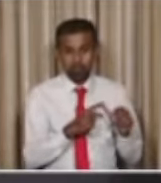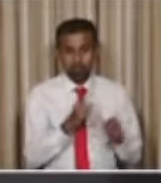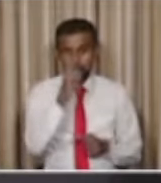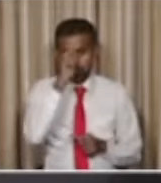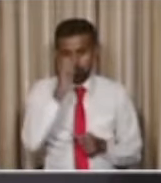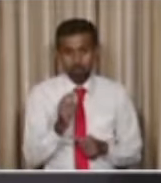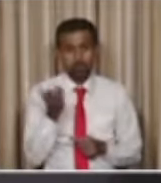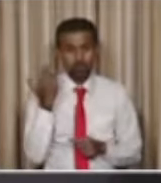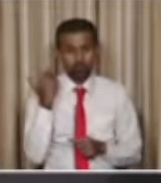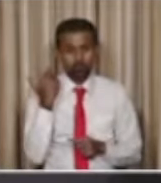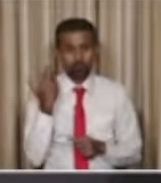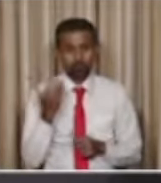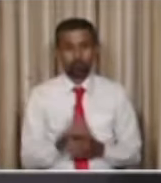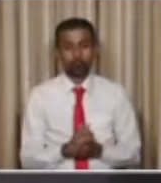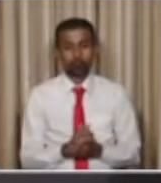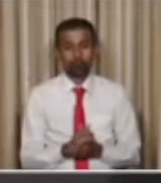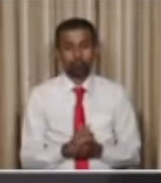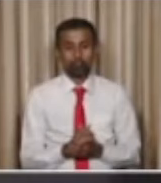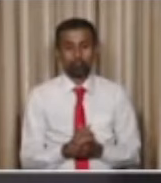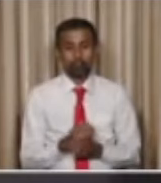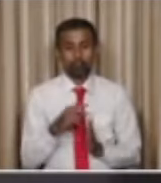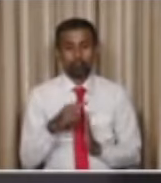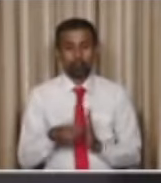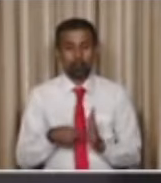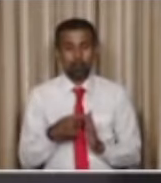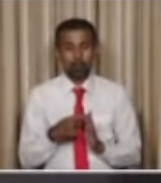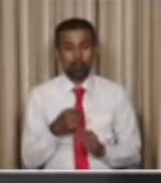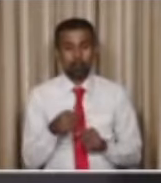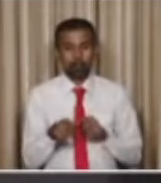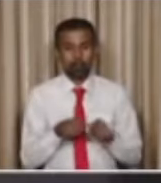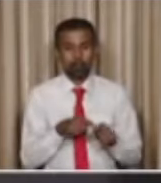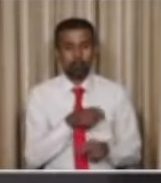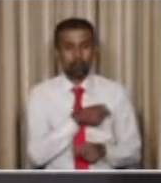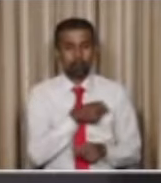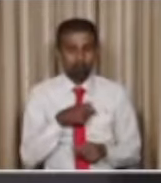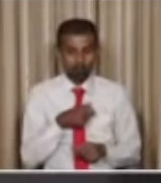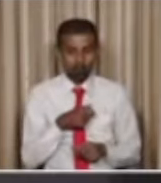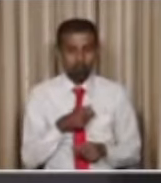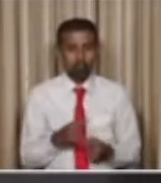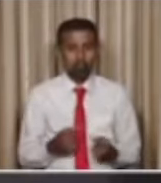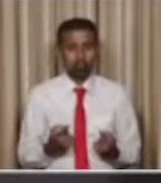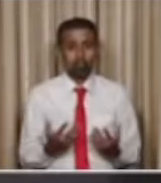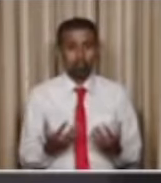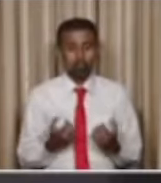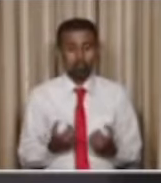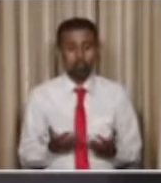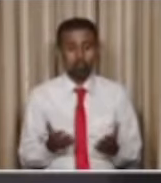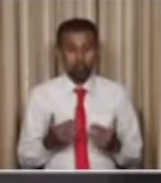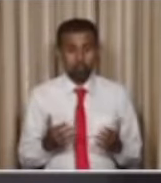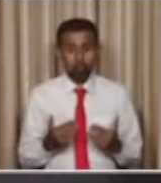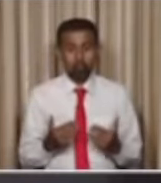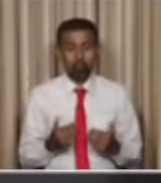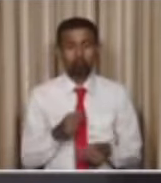ಎಮದಿತುಮಾಯ ವಕಟ ಎತ್ತರಮ ರಟಕಟ ಮಮ ಹಿತನೋ ಇವನಿ ನಾಯಕಿಯನ್ಗೆ ಅವಶ್ಯತಾವೇ ವಡ ವಡ ದನನ ಯುಗಯಾಕ್